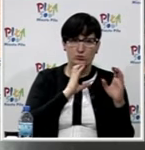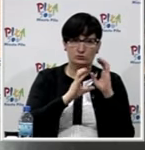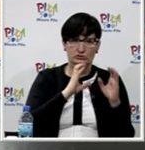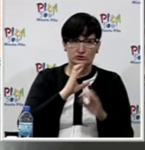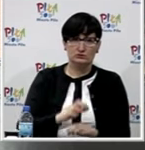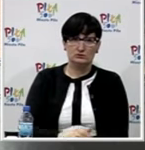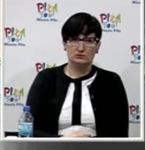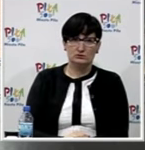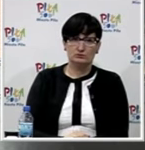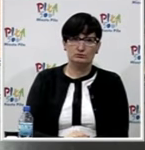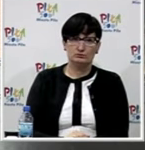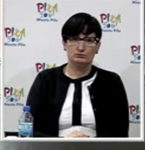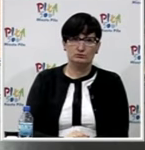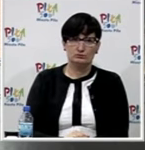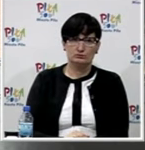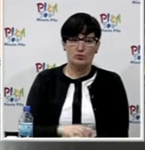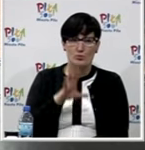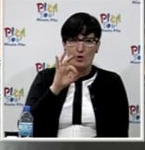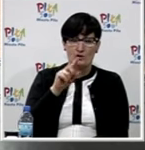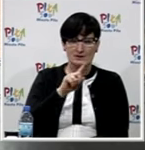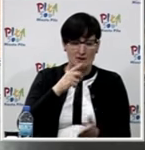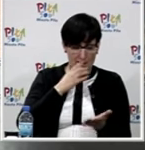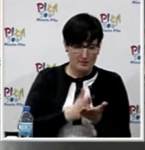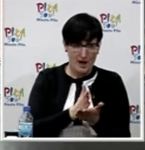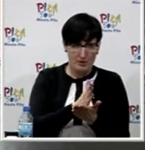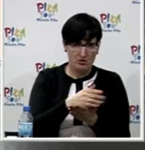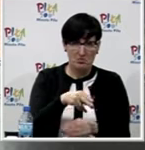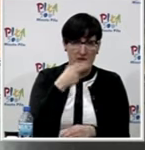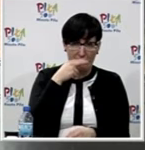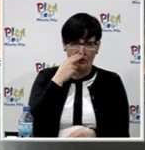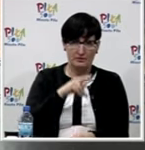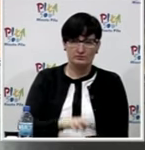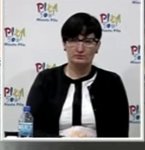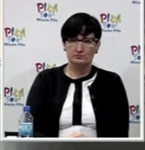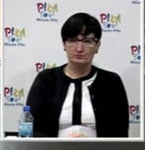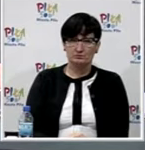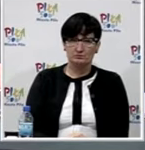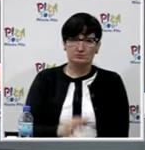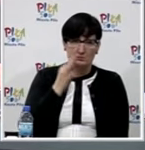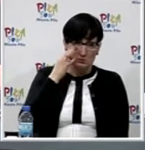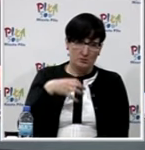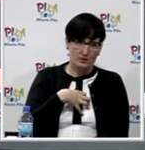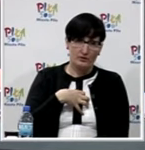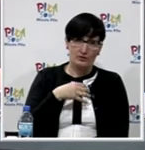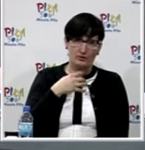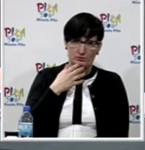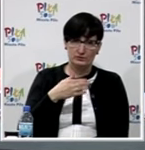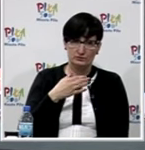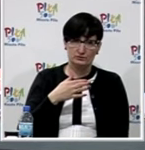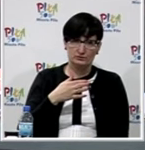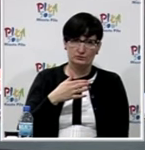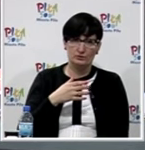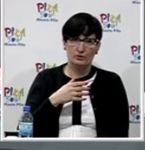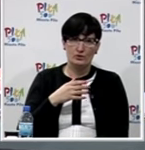mamy, nie bardzo to widać. Bardzo proszę, panie dyrektor, odpowiedź. Dostępność komunikacyjna